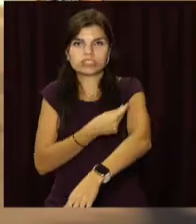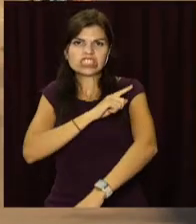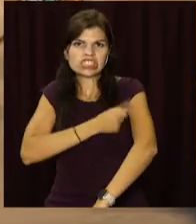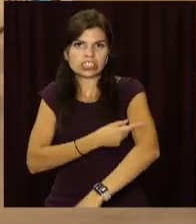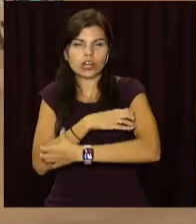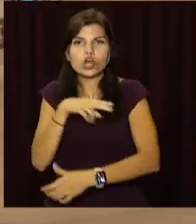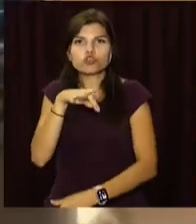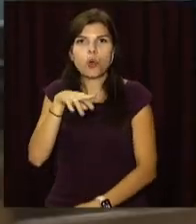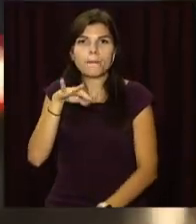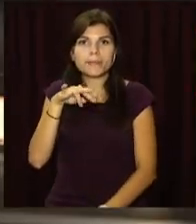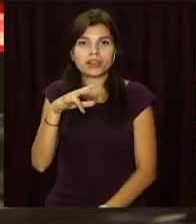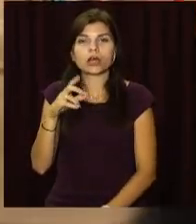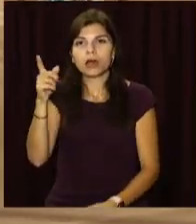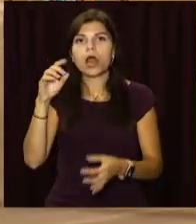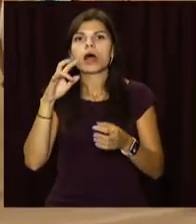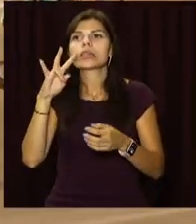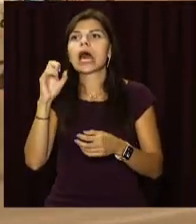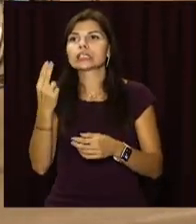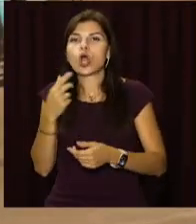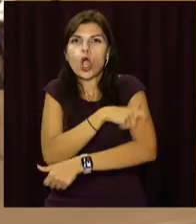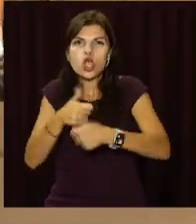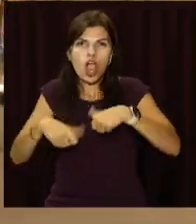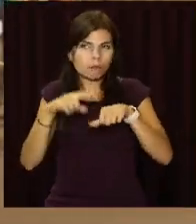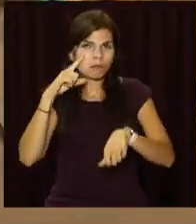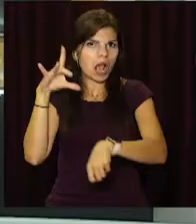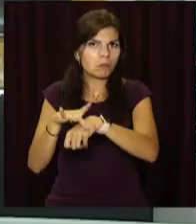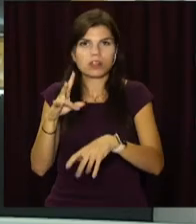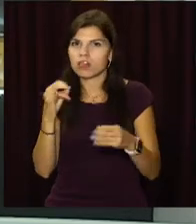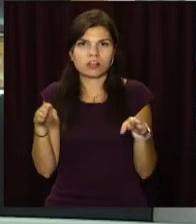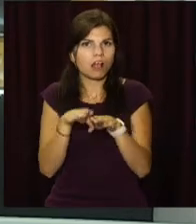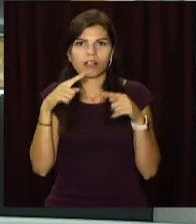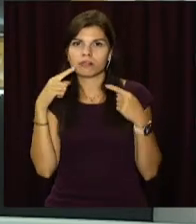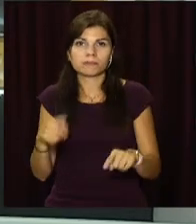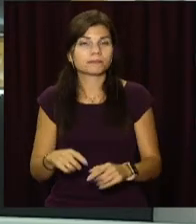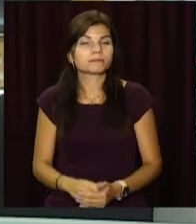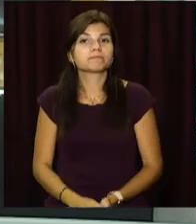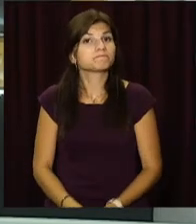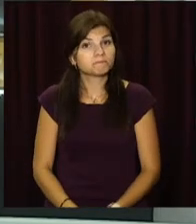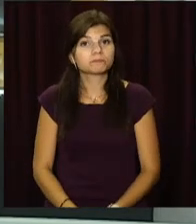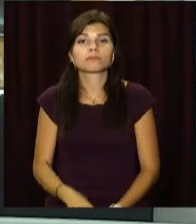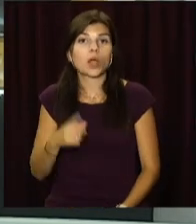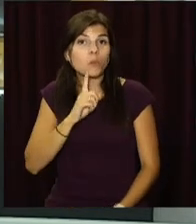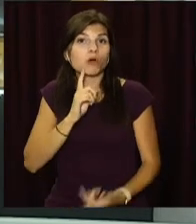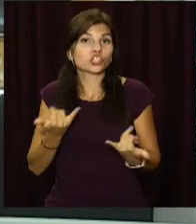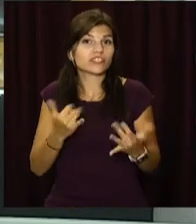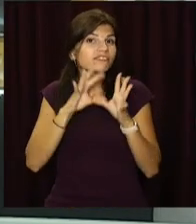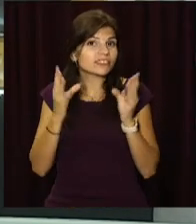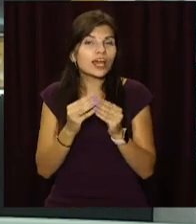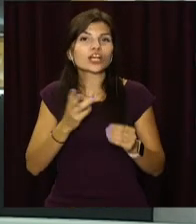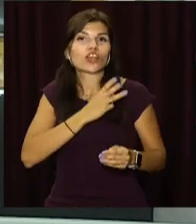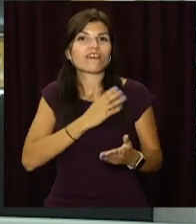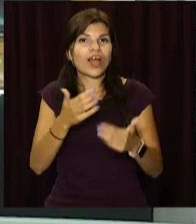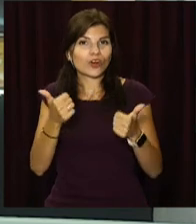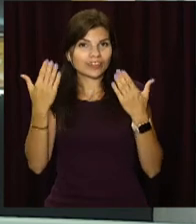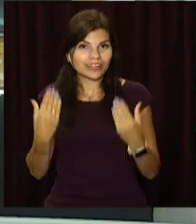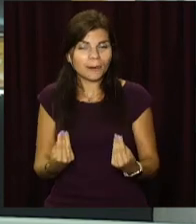повідомили у Національному олімпійському комітеті. На цьому у мене поки що все. Бажаю вам вдалого дня.